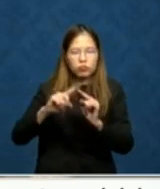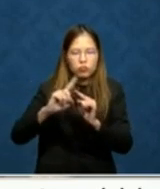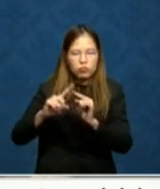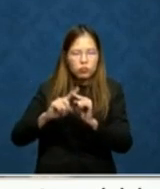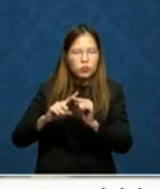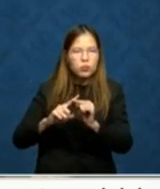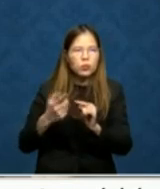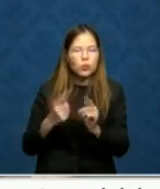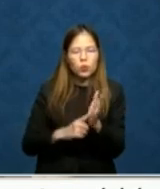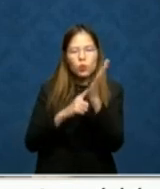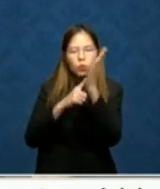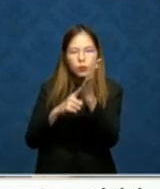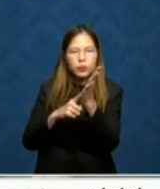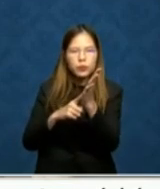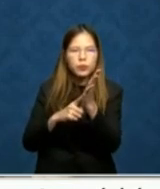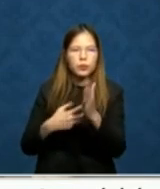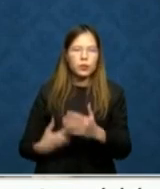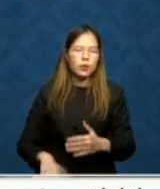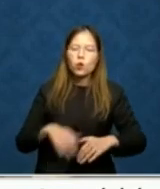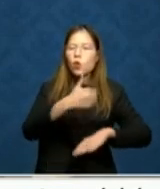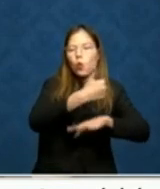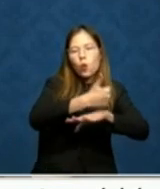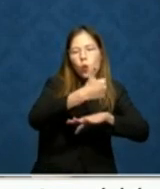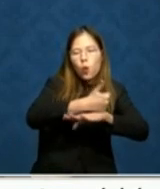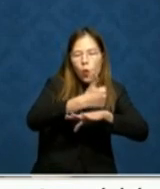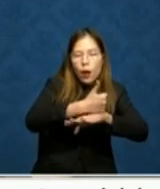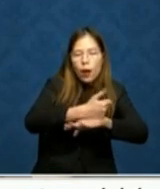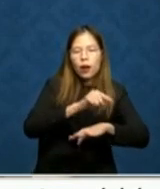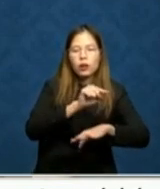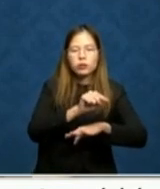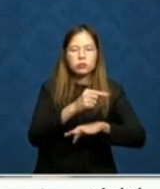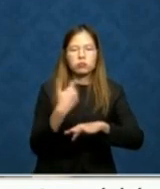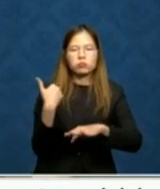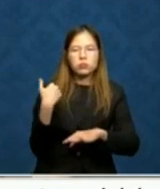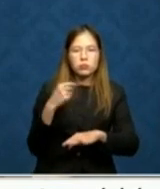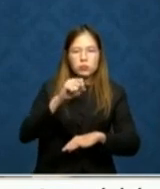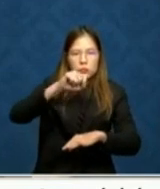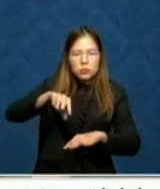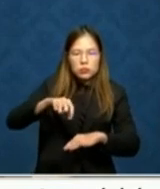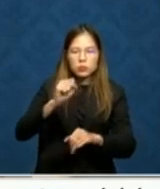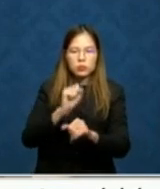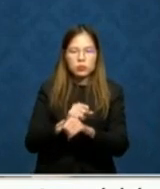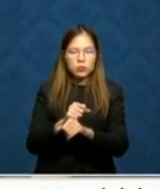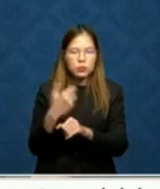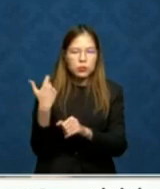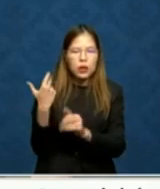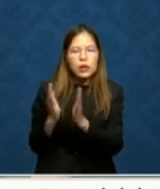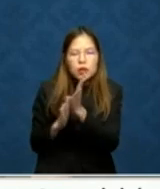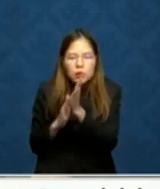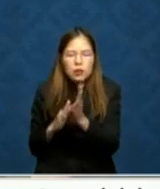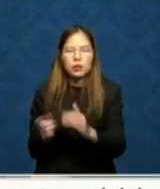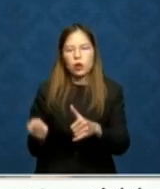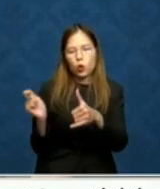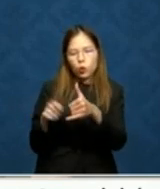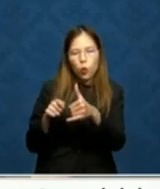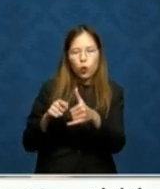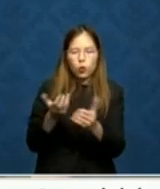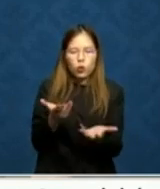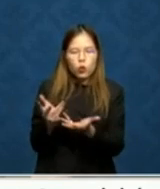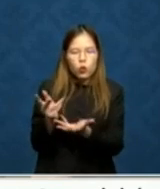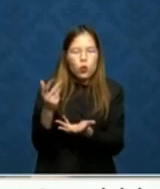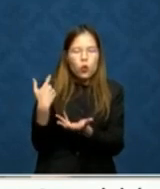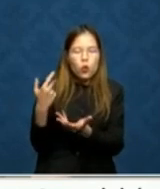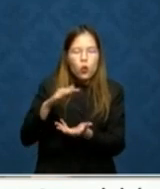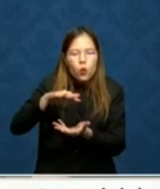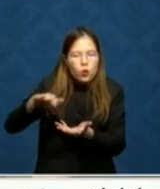อยกว่ายกตัวอย่างเช่นเจ้านายใช้ความเป็นเจ้านายให้คุณให้โทษลูกน้องได้ก็ใช้อำนาจนั้นเอาประโยชน์เอาเปรียบท